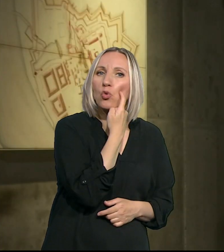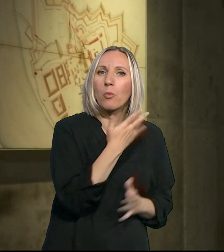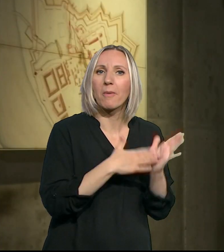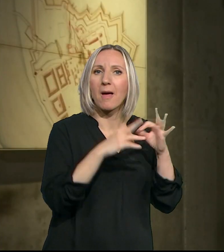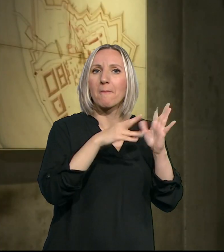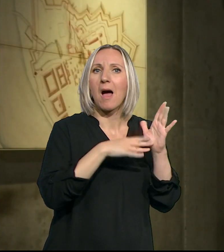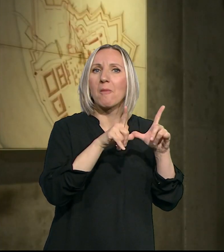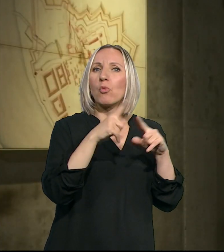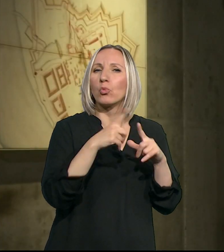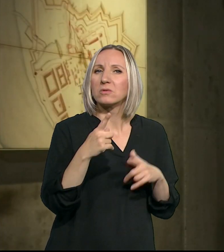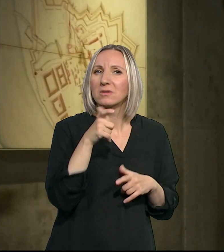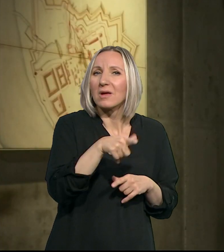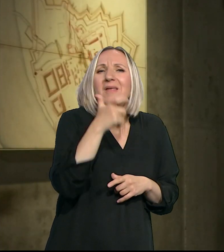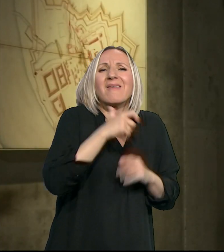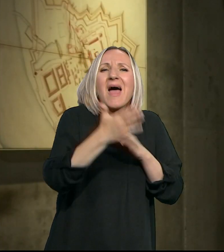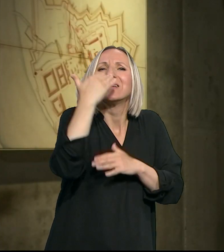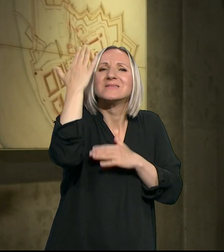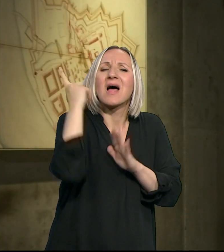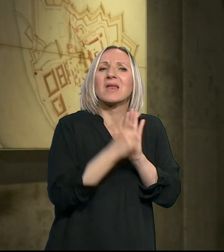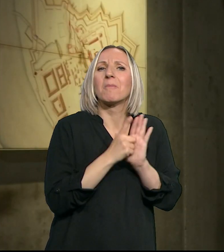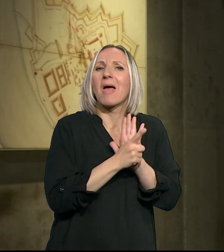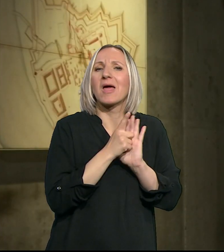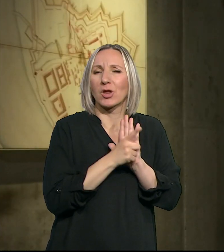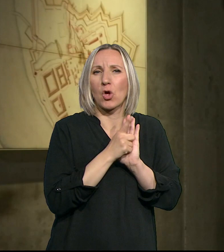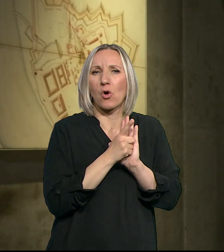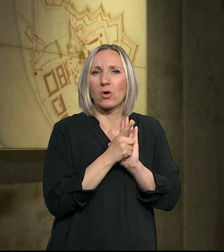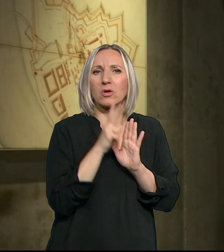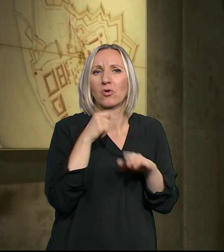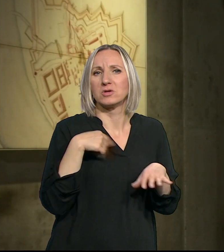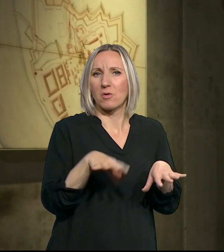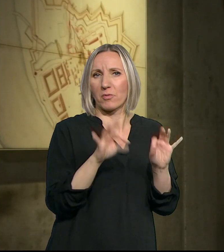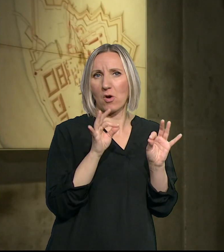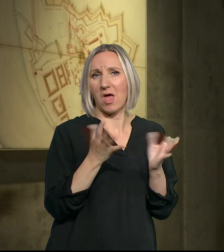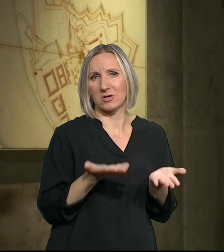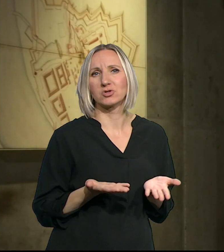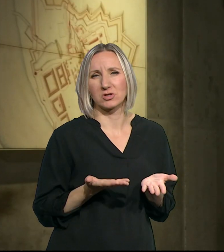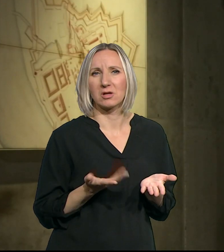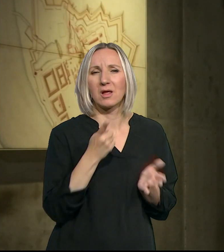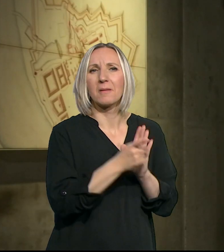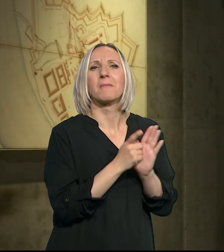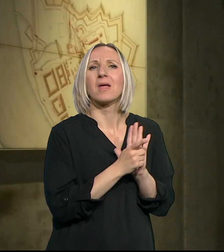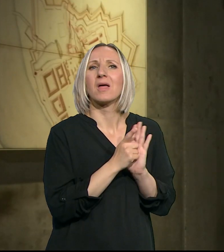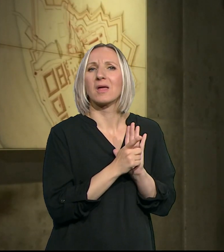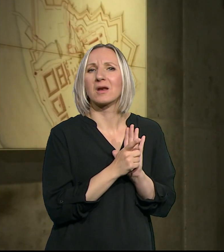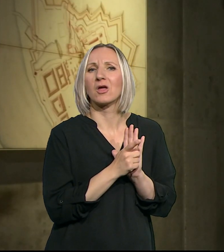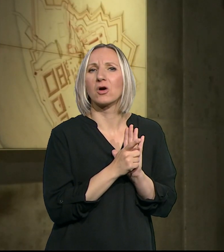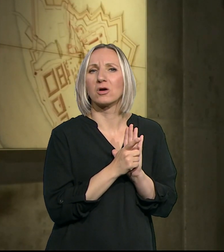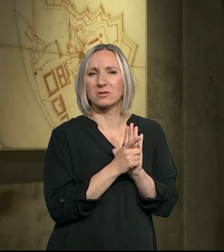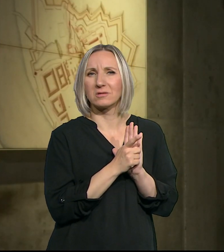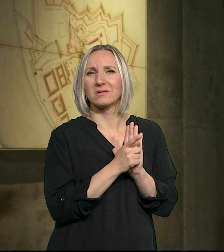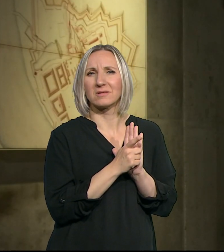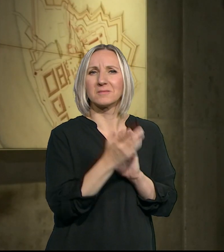je ono što je najstariji neki period koji smo pronašli. To je period tih nekih